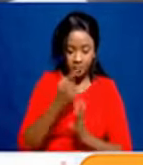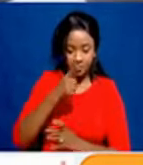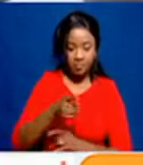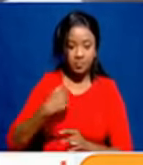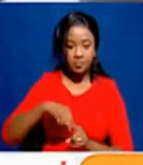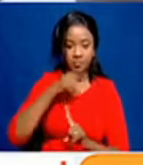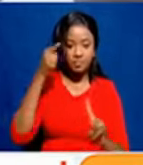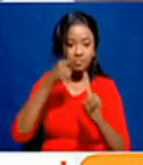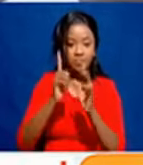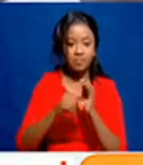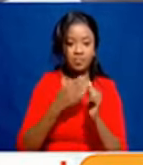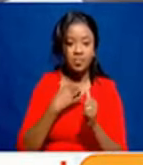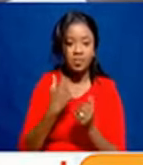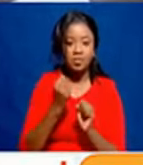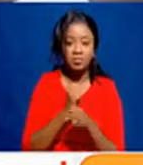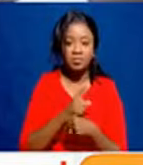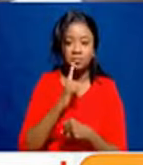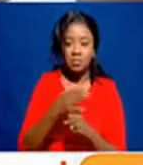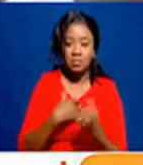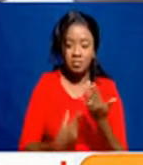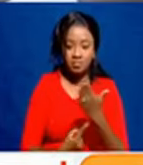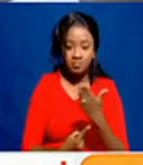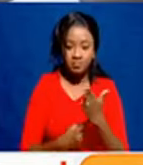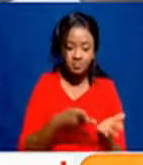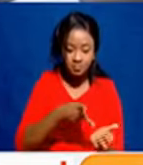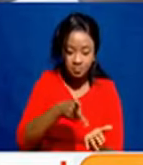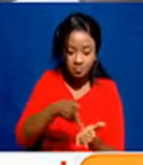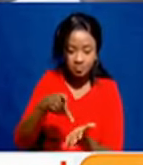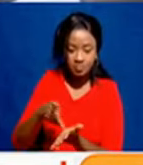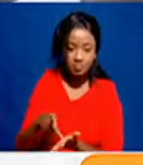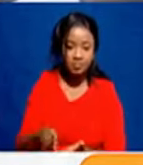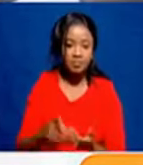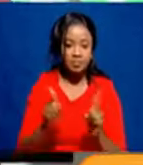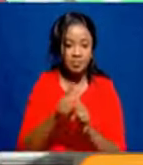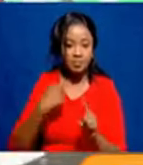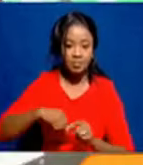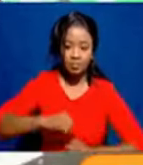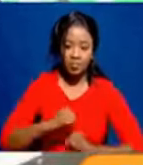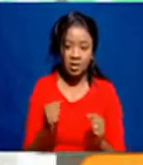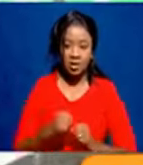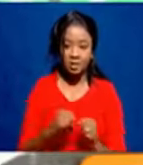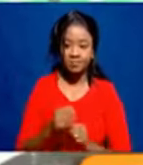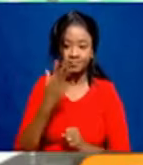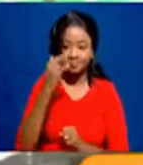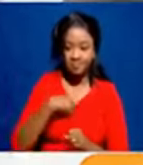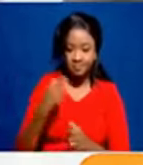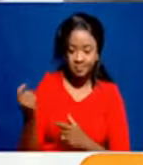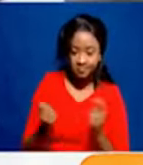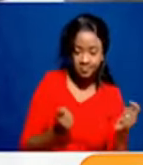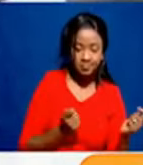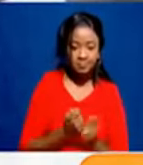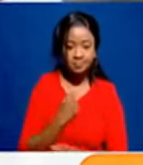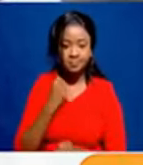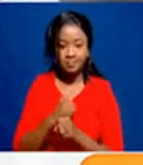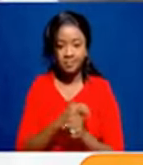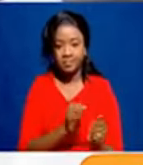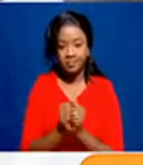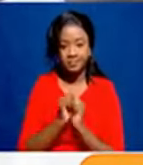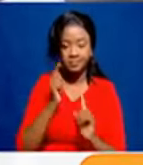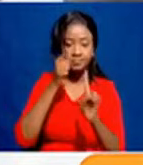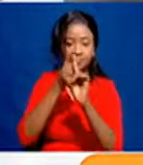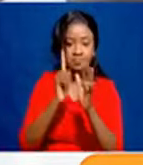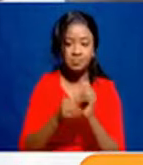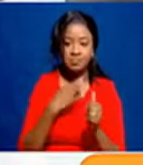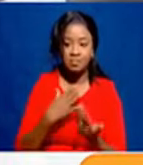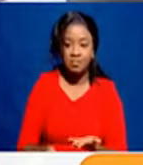realizing a national government's move for digitization of payments, and I'm happy to be at the forefront pulling together to what's deepening